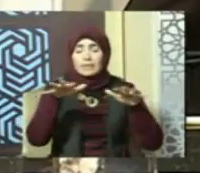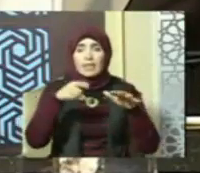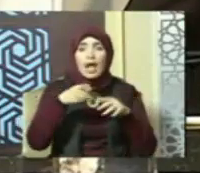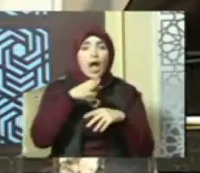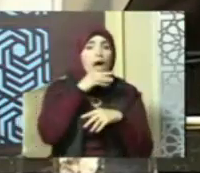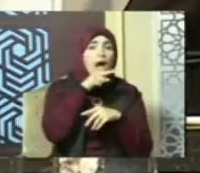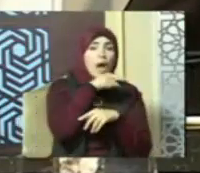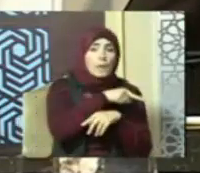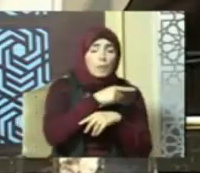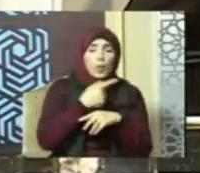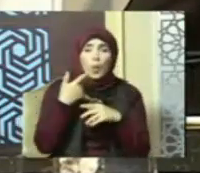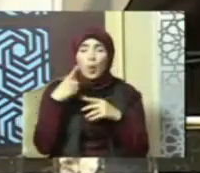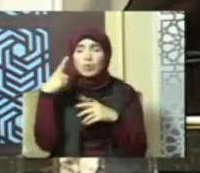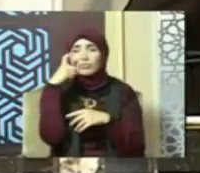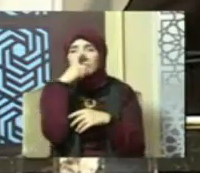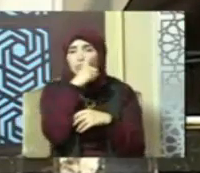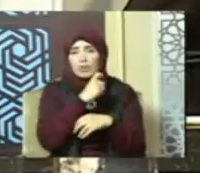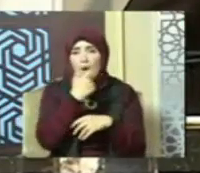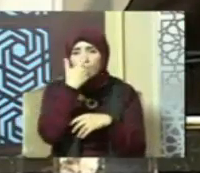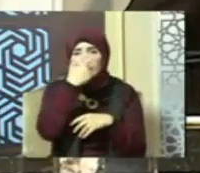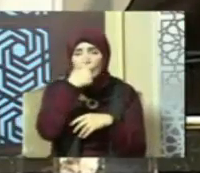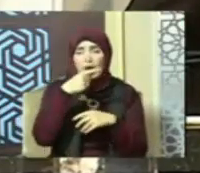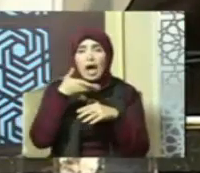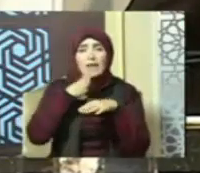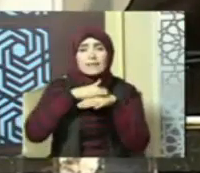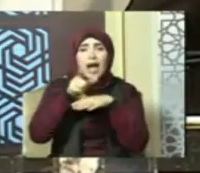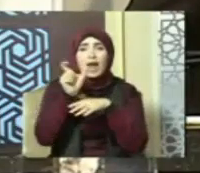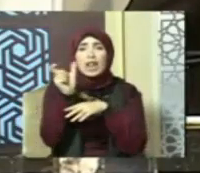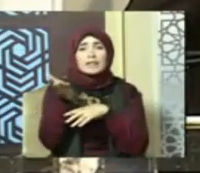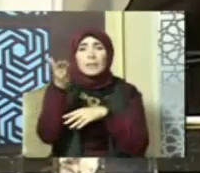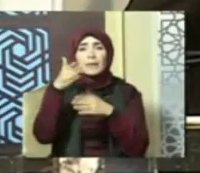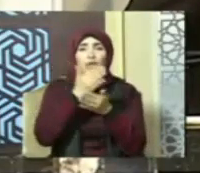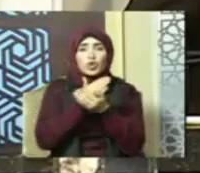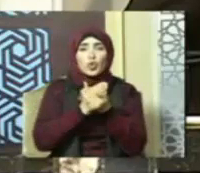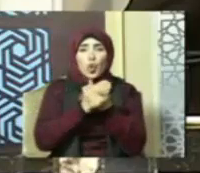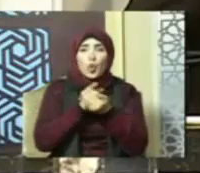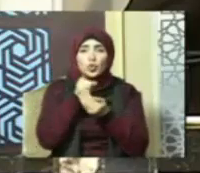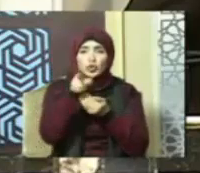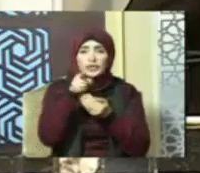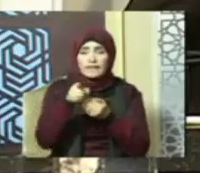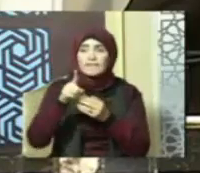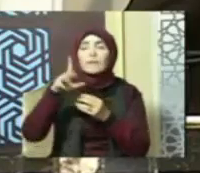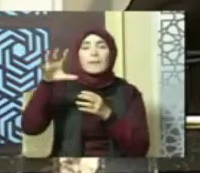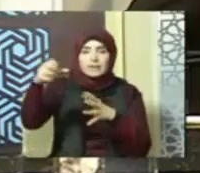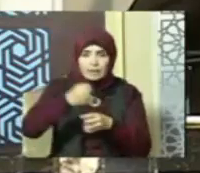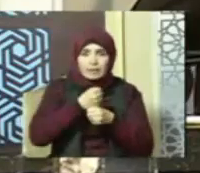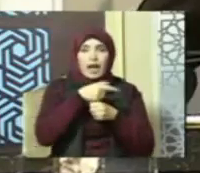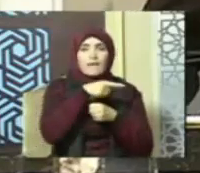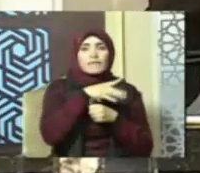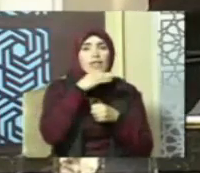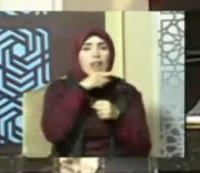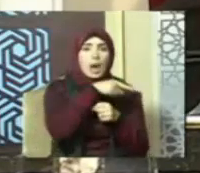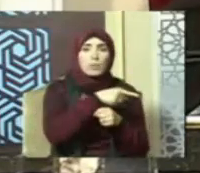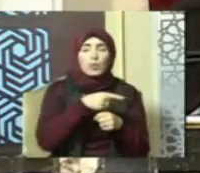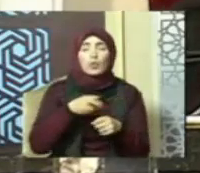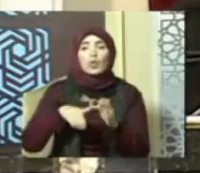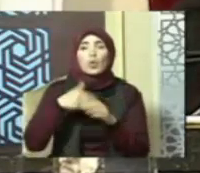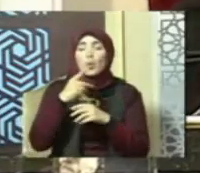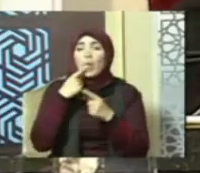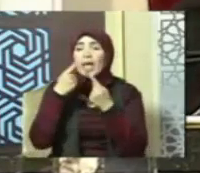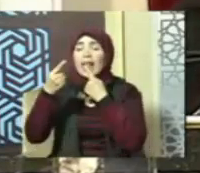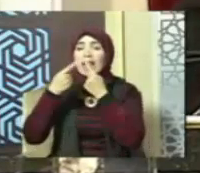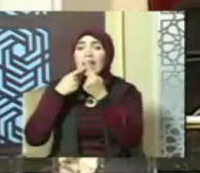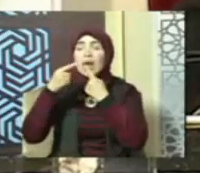أبوه ينتحب انتحابا، وكلم في الدجى موسى بلطف